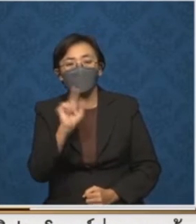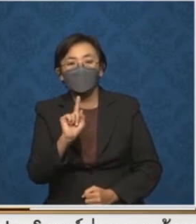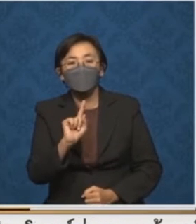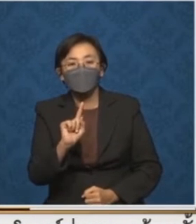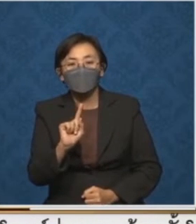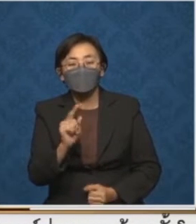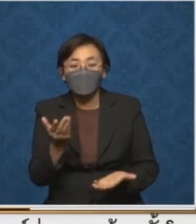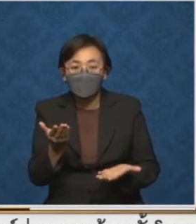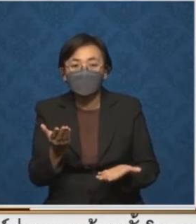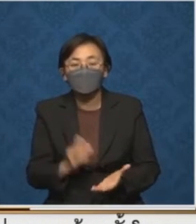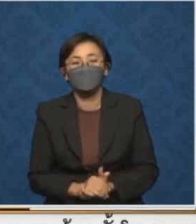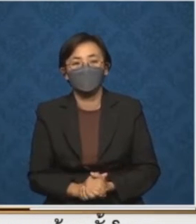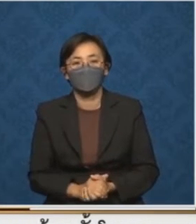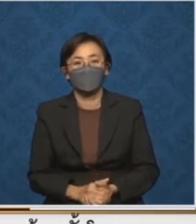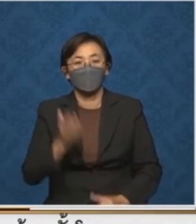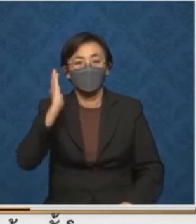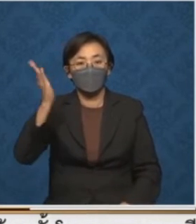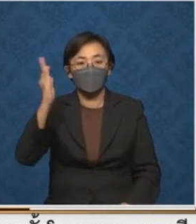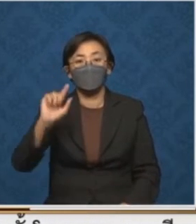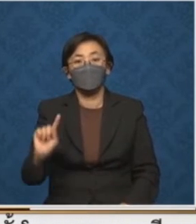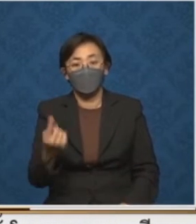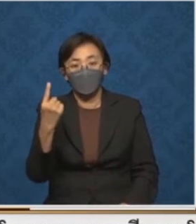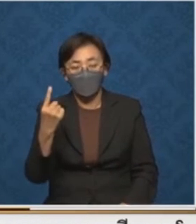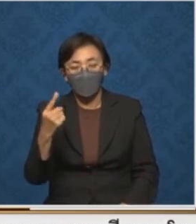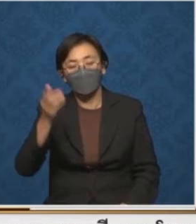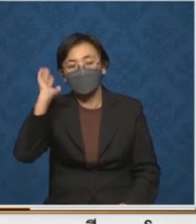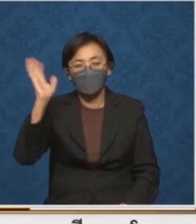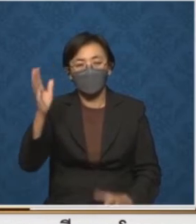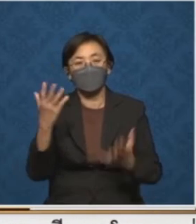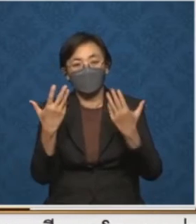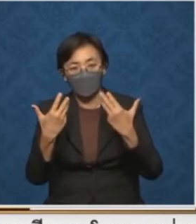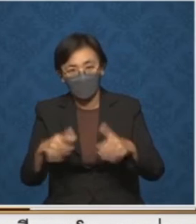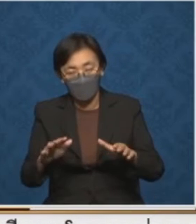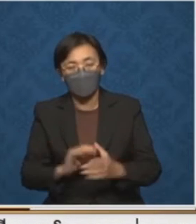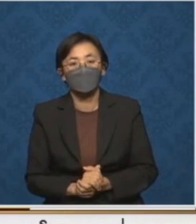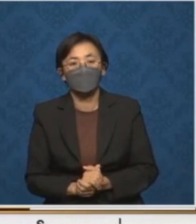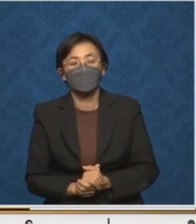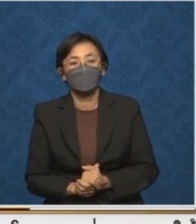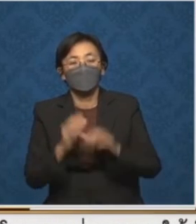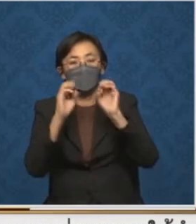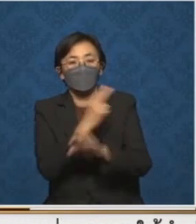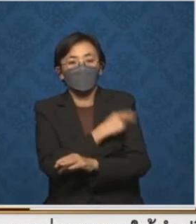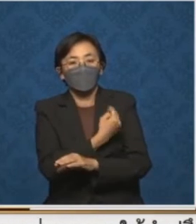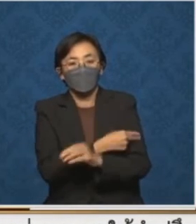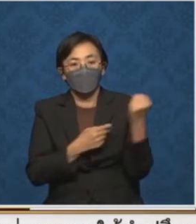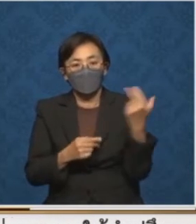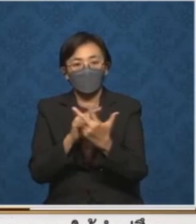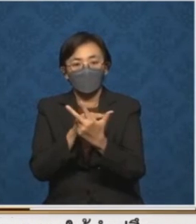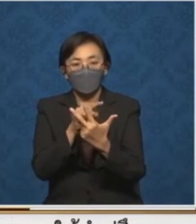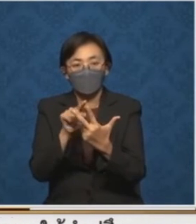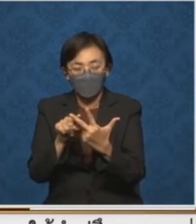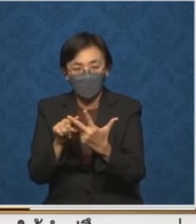วว่า แปรเป็ไทยให้เลยนะ184 ประเทศ จะไปแลงข่าวยงพูดผิดเลยคร